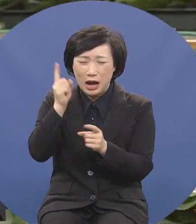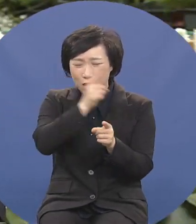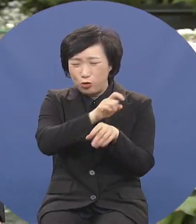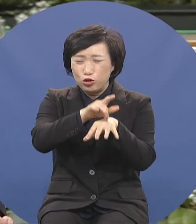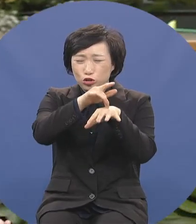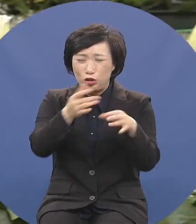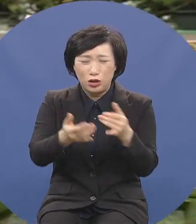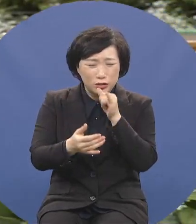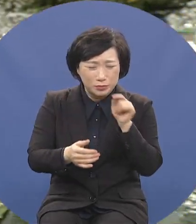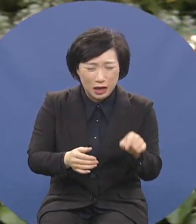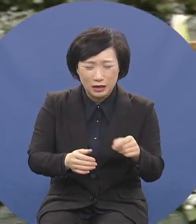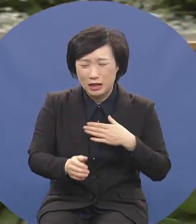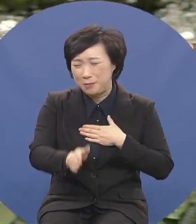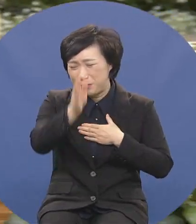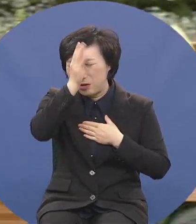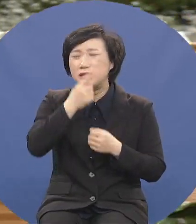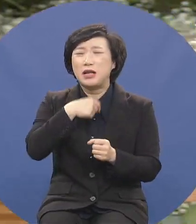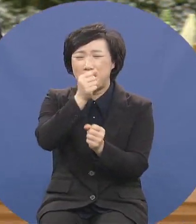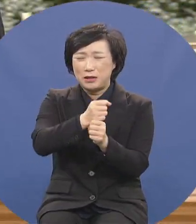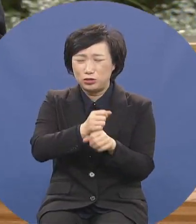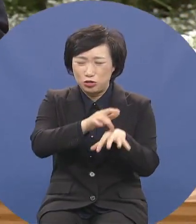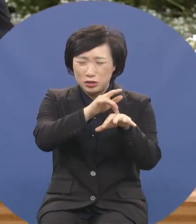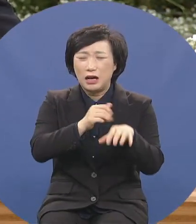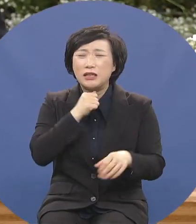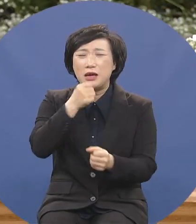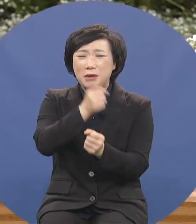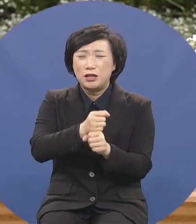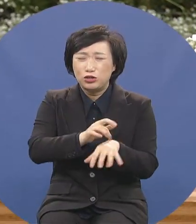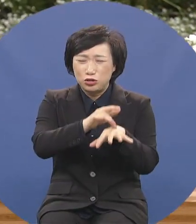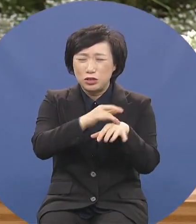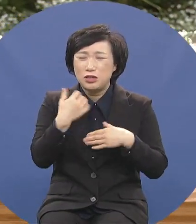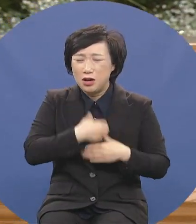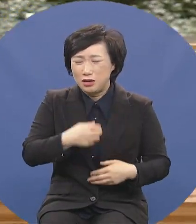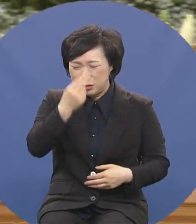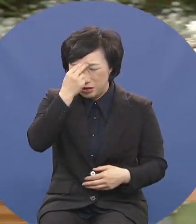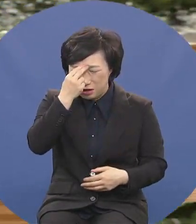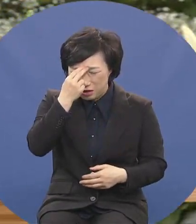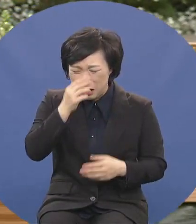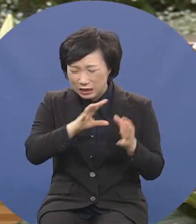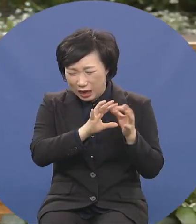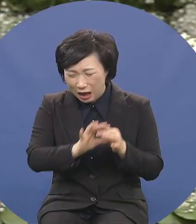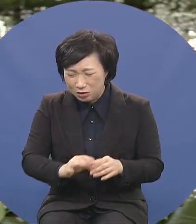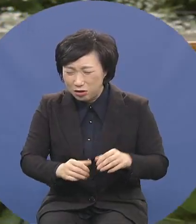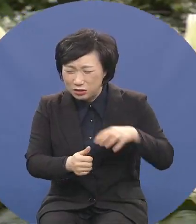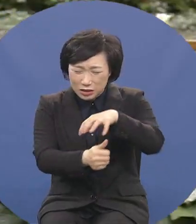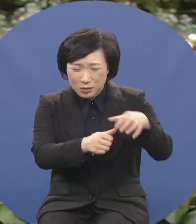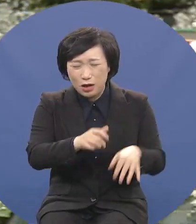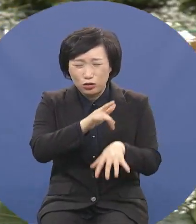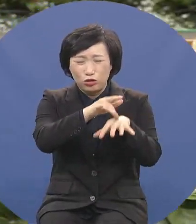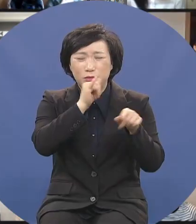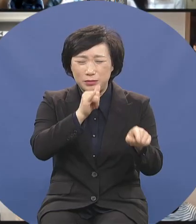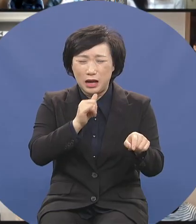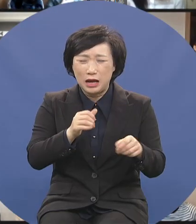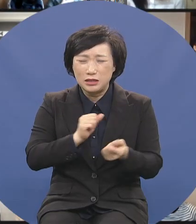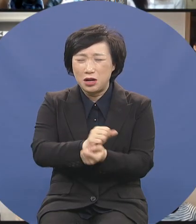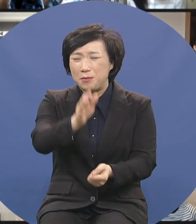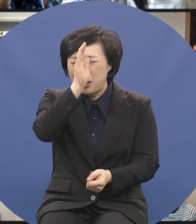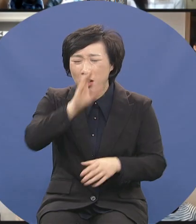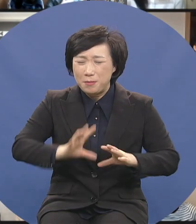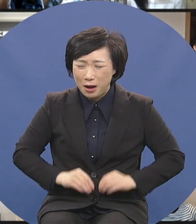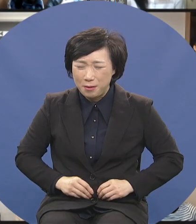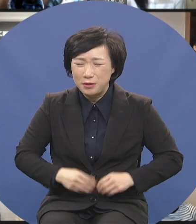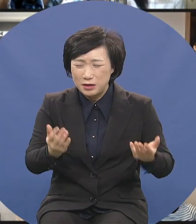귀신아, 병들게 하는 귀신아, 가난하게 하는 귀신아, 염려 근심 걱정으로 끝없이 지배하는 귀신아, 온역과